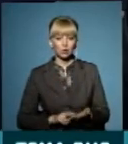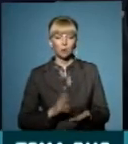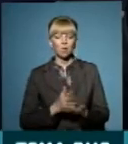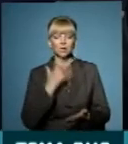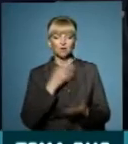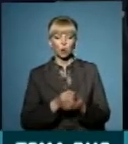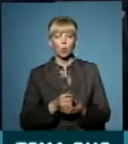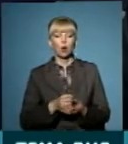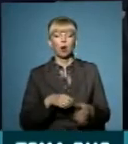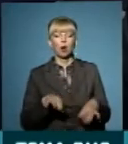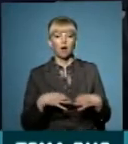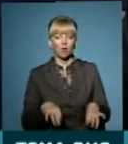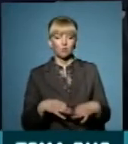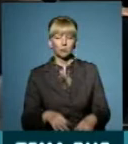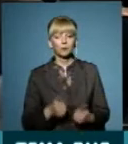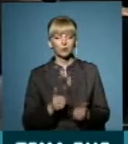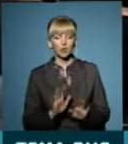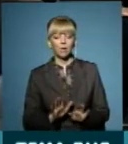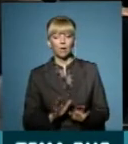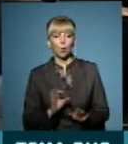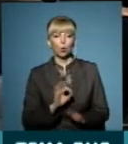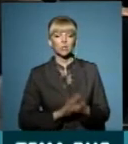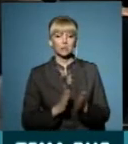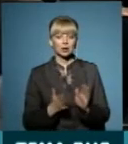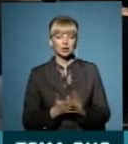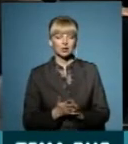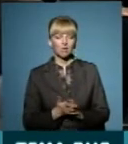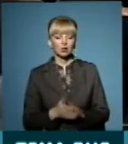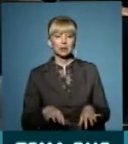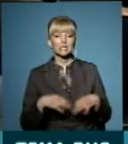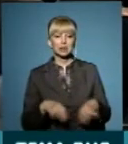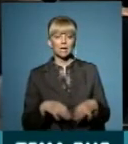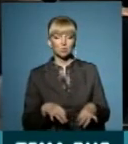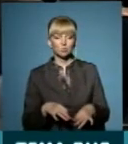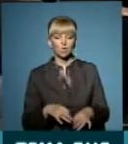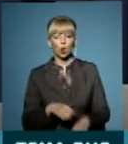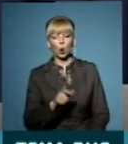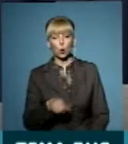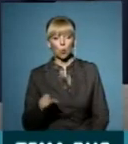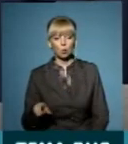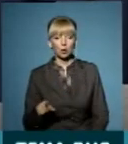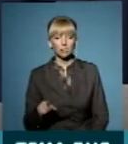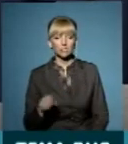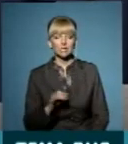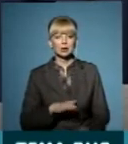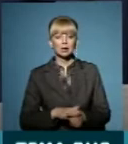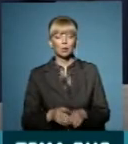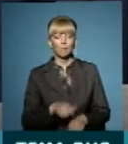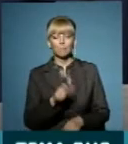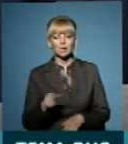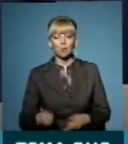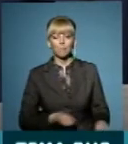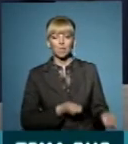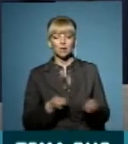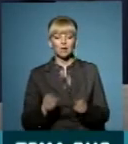свої автомобілі. Добре. Все ж про стан транспорту громадського, який здійснює пасажирські